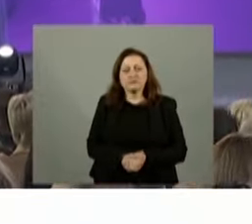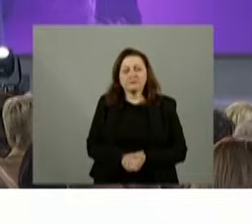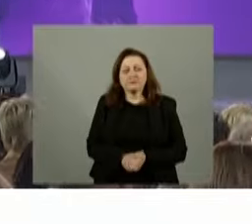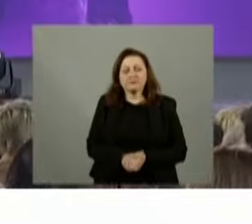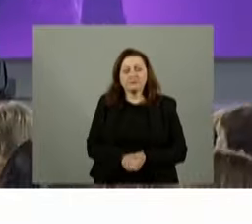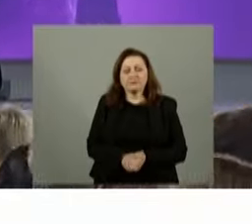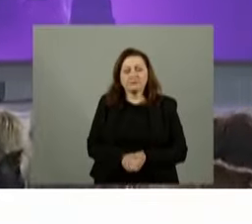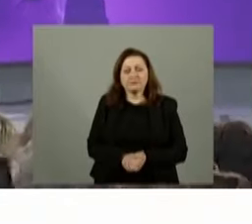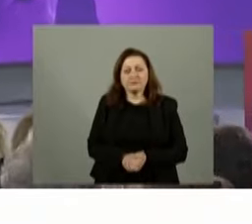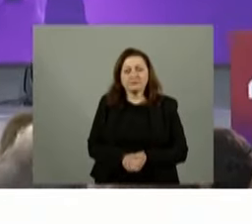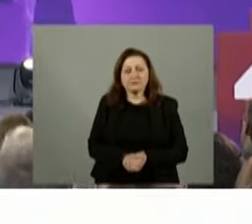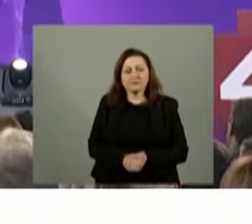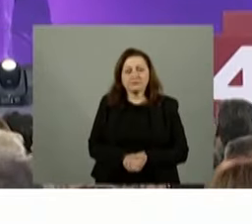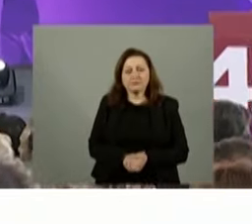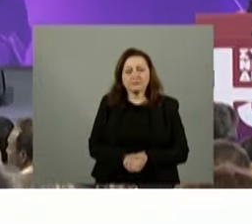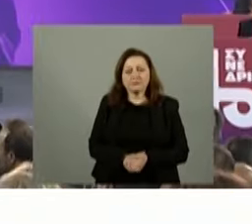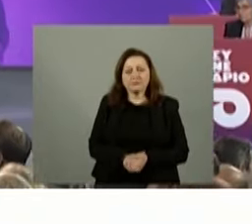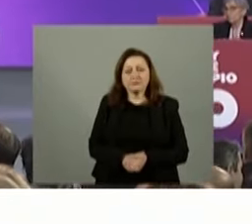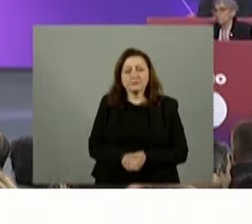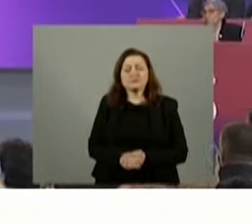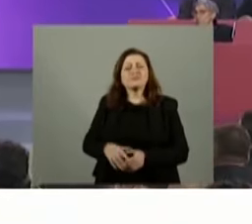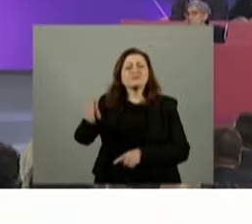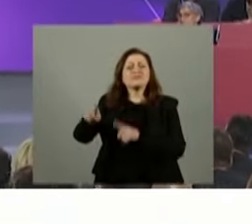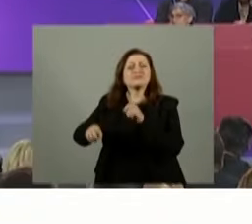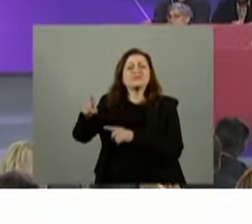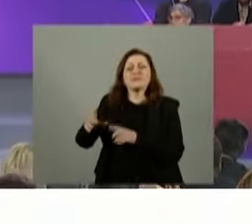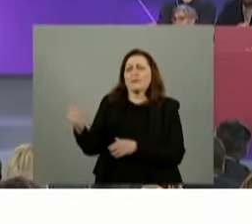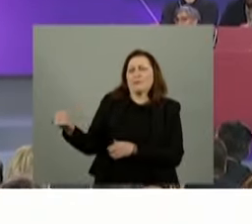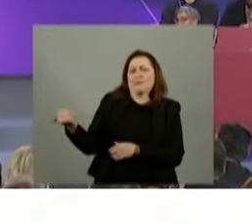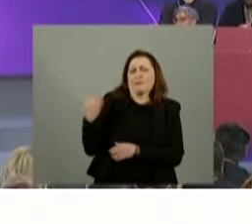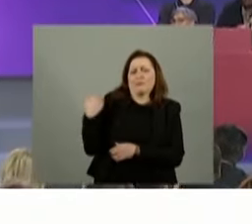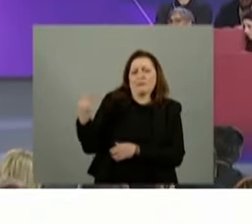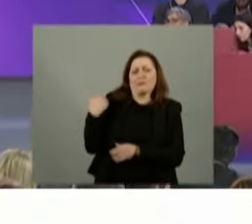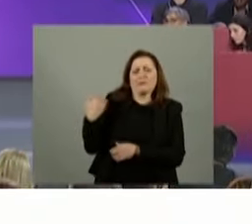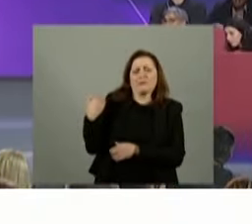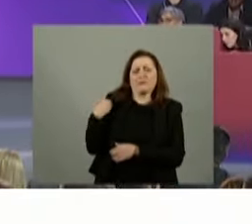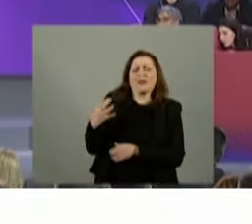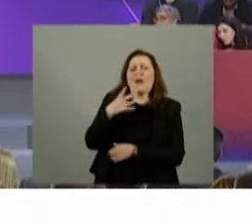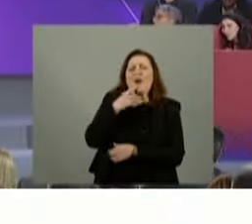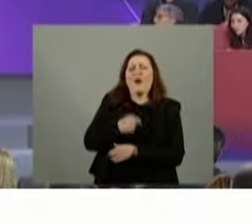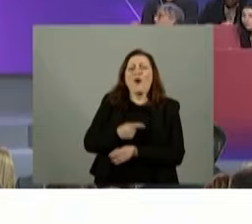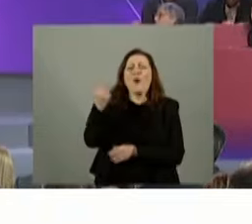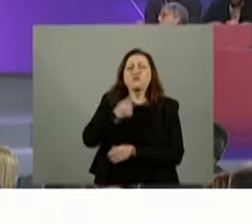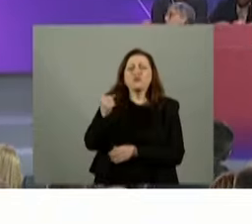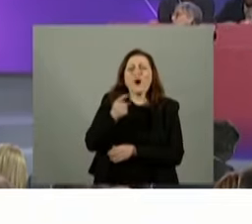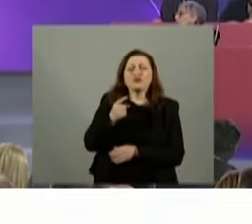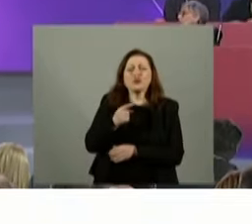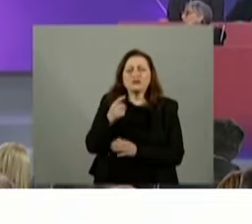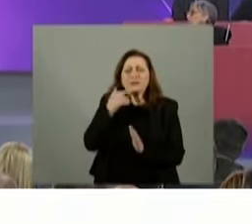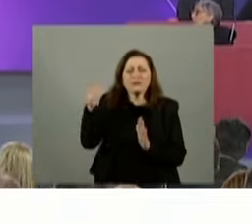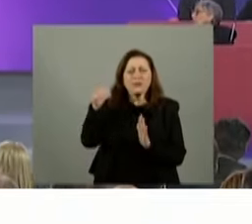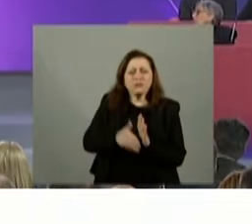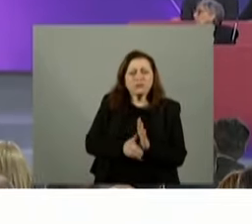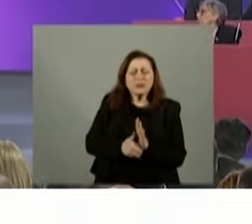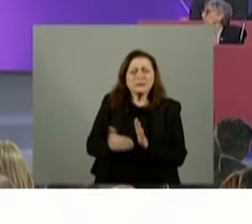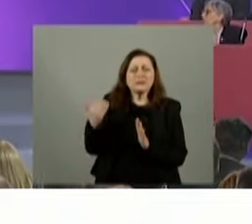ουσίας. Προφανώς. Το ψήφιο που υποστηρίζει ο Τσίπρα. Ακριβώς. Άρα θα έχει. Ακριβώς. Οπότε δεν θα μπορεί να αμφισβητηθεί από κανέναν τότε. Θα έχει ένα άλλο κόμμα.